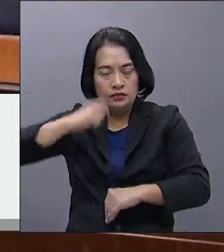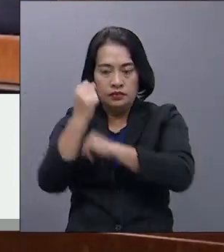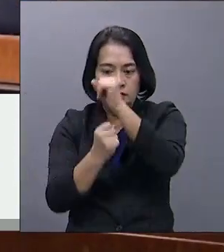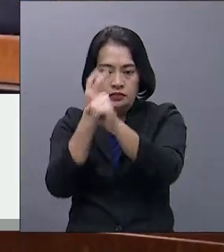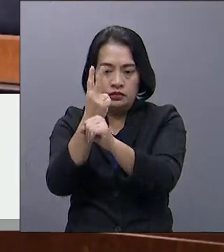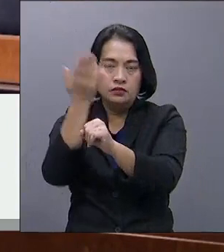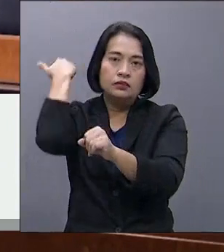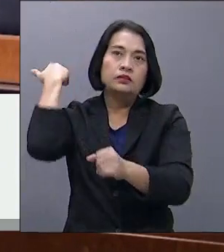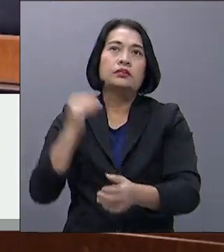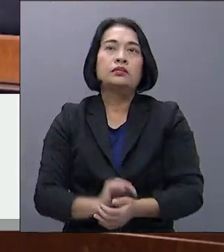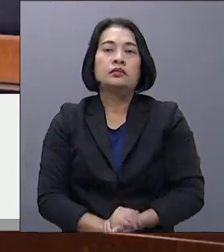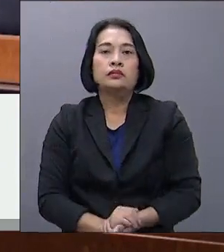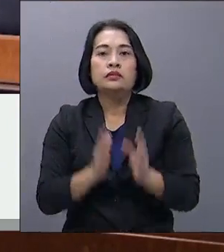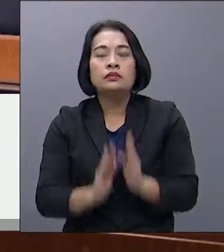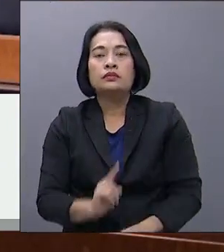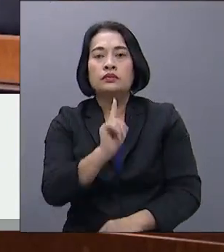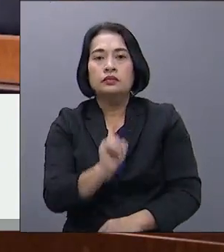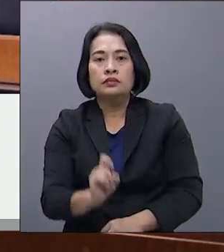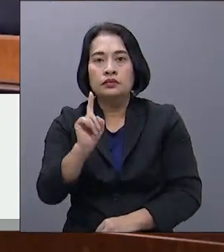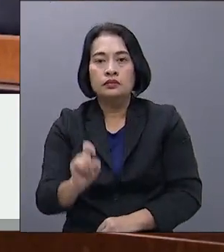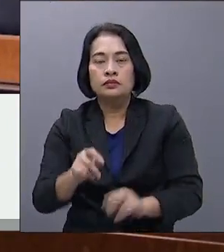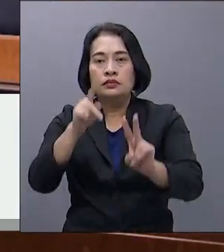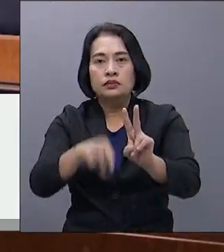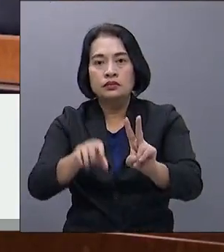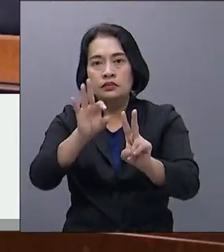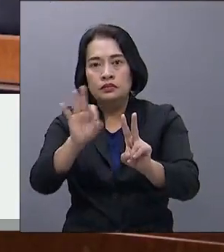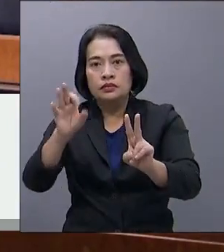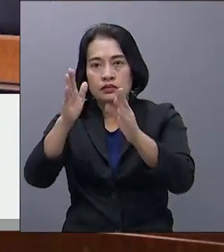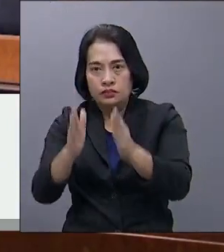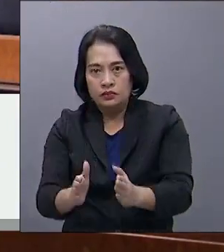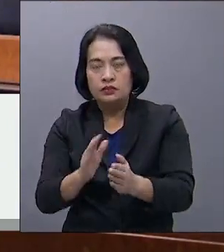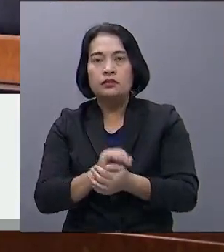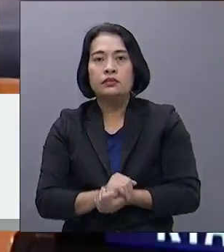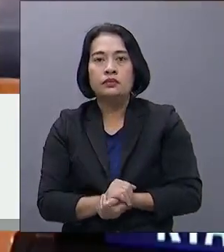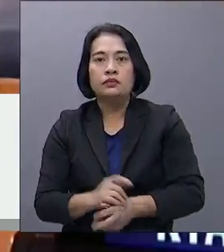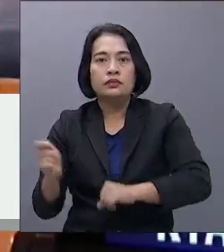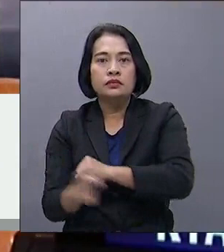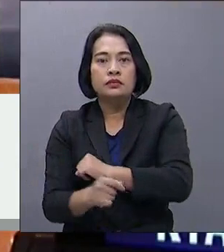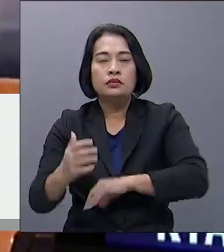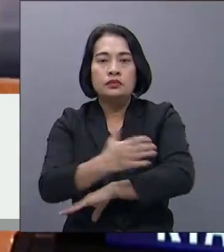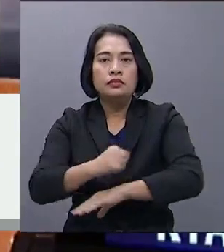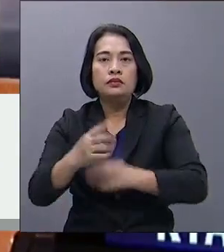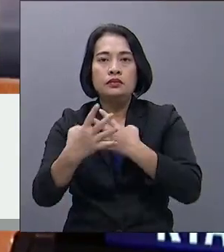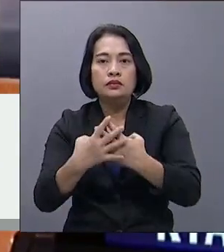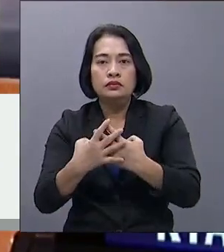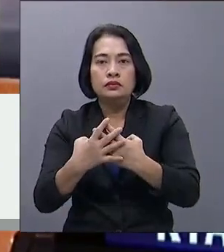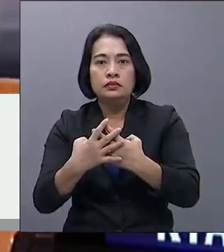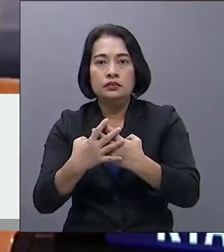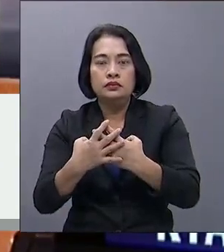ทำให้มีผู้เสียชีวิตอย่างน้อย 2,900 คนมีนักโทษทางการเมืองถูกคุมขังอย่างน้